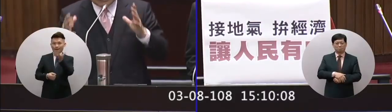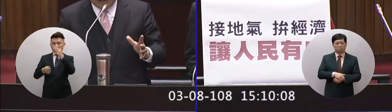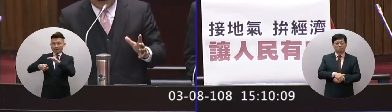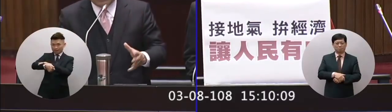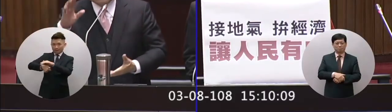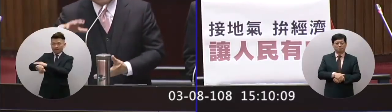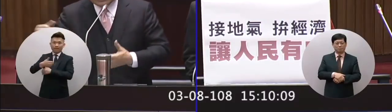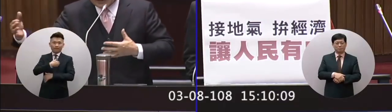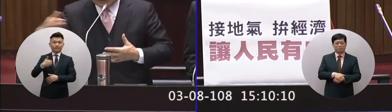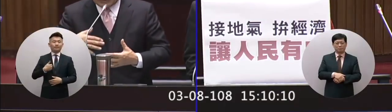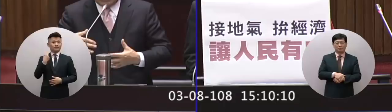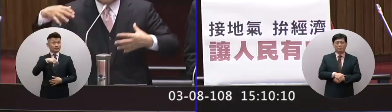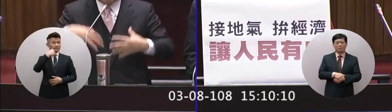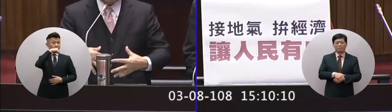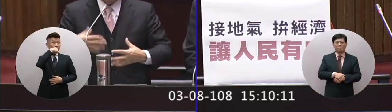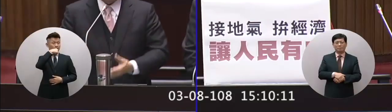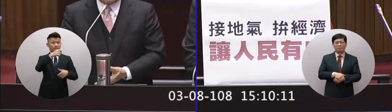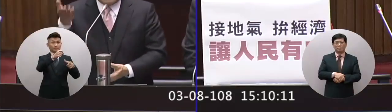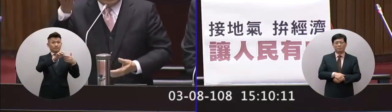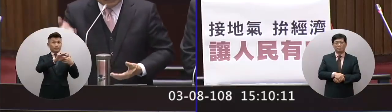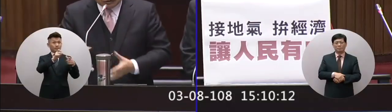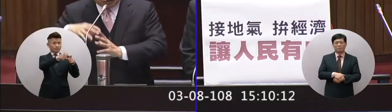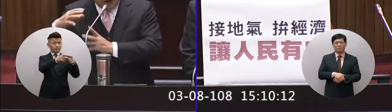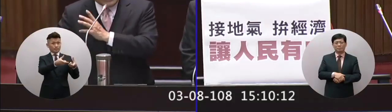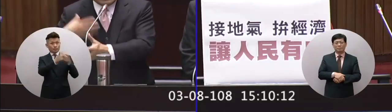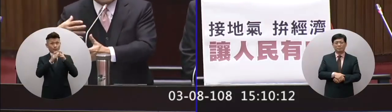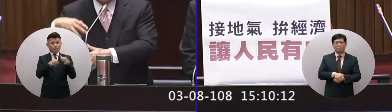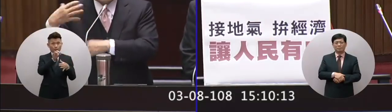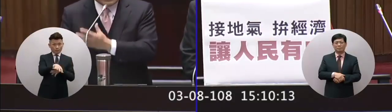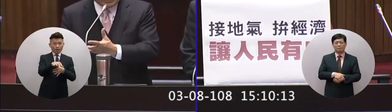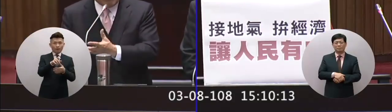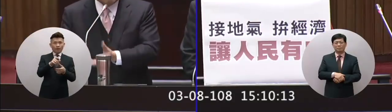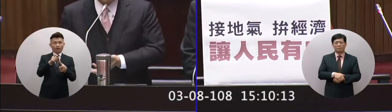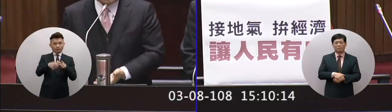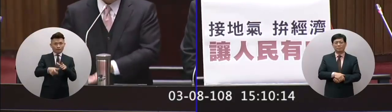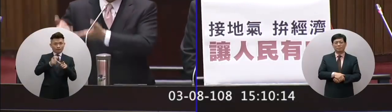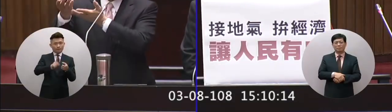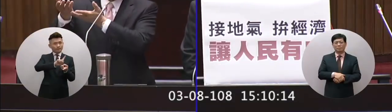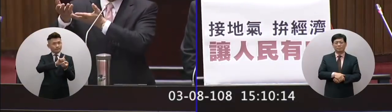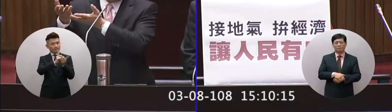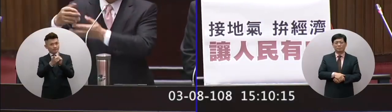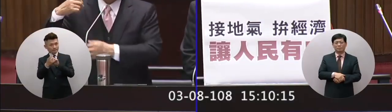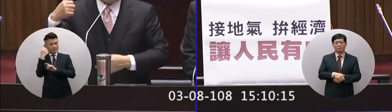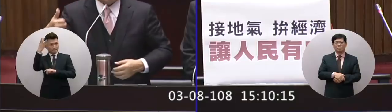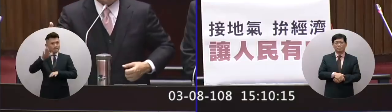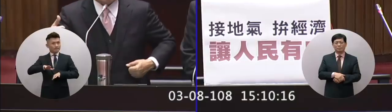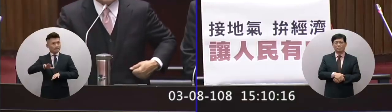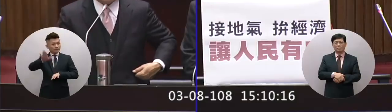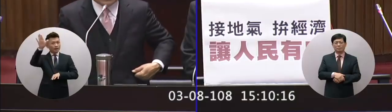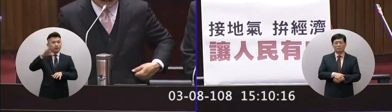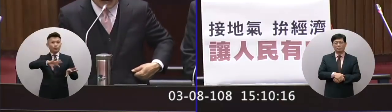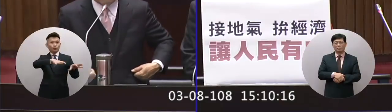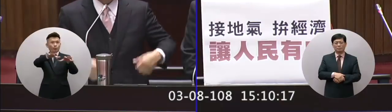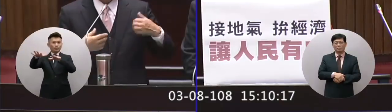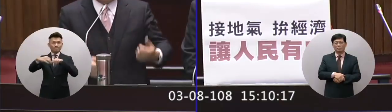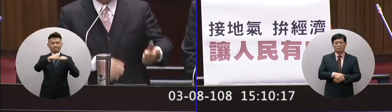咱台湾伫这因倒来投资，咱的转型产业搁。进一步靠国